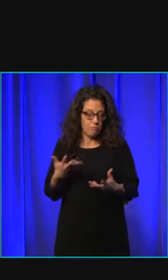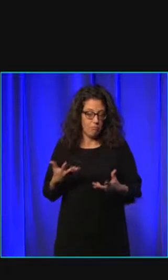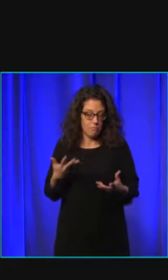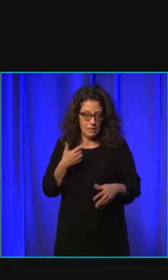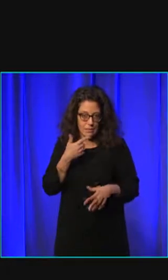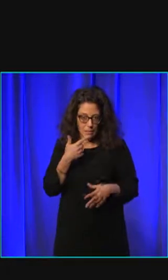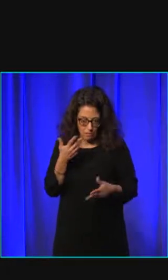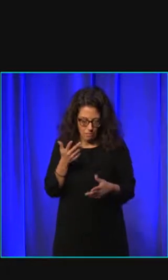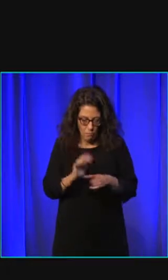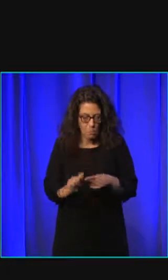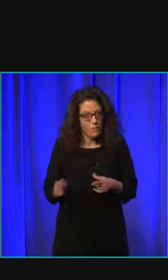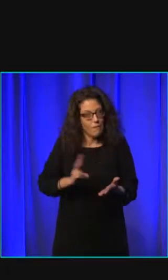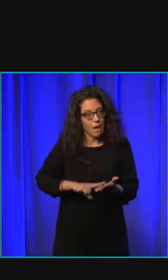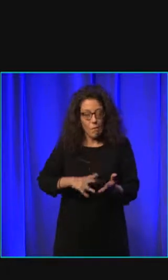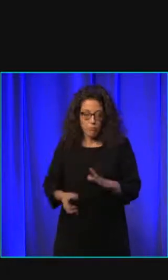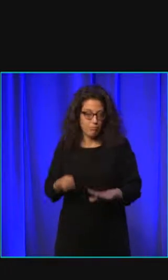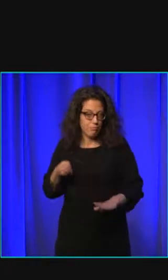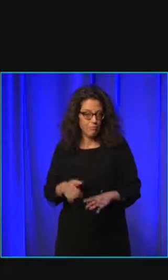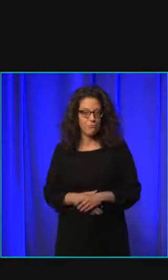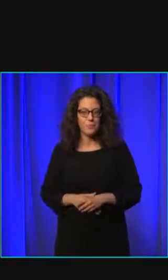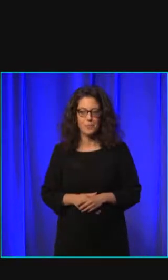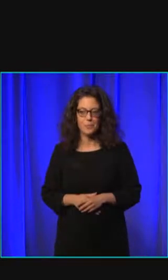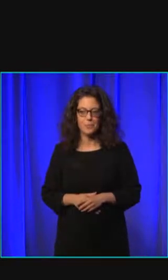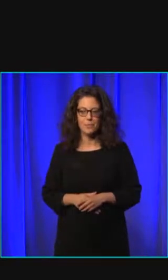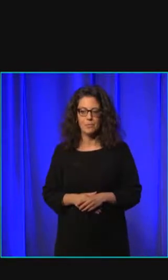la réalisation de l'action.